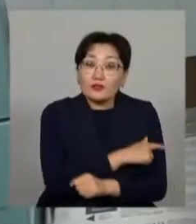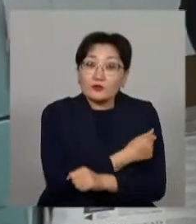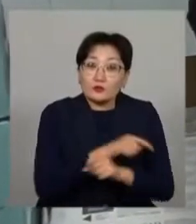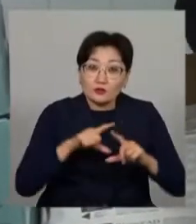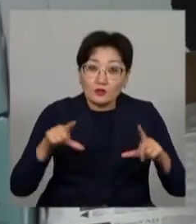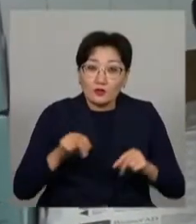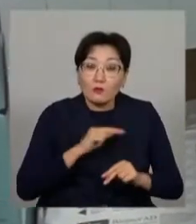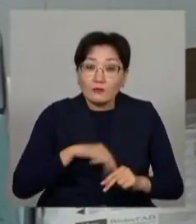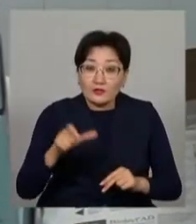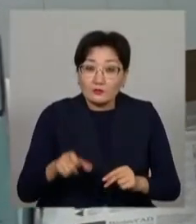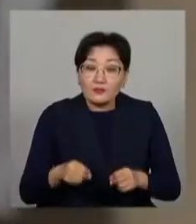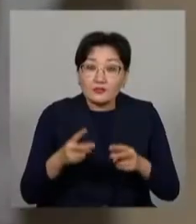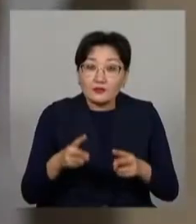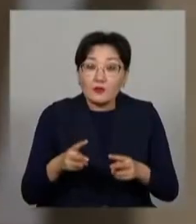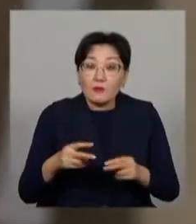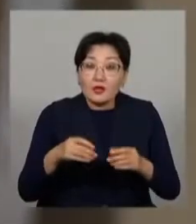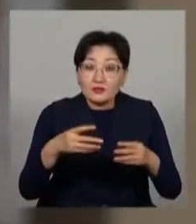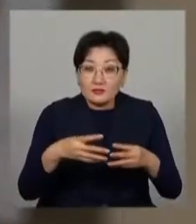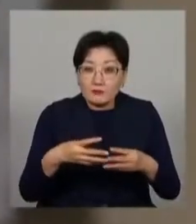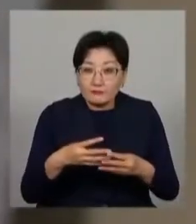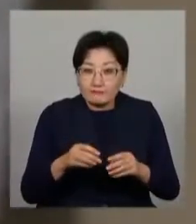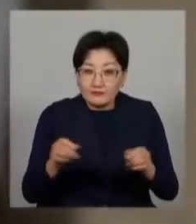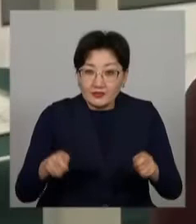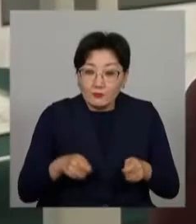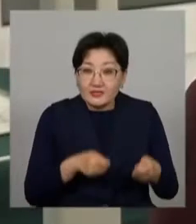ұйым қызметкеріне арнайы себетке салып табыстады.